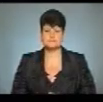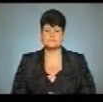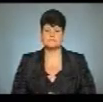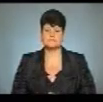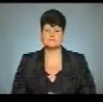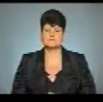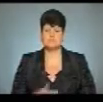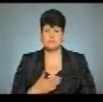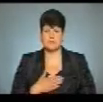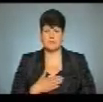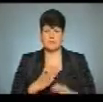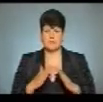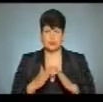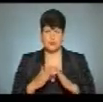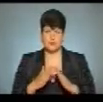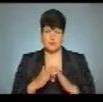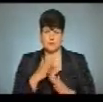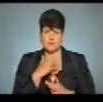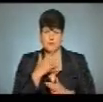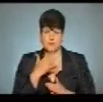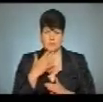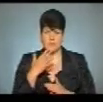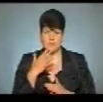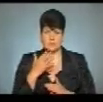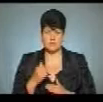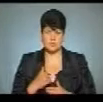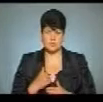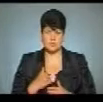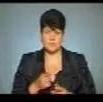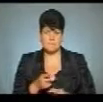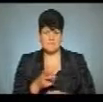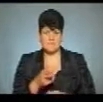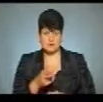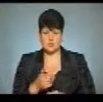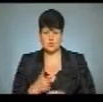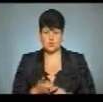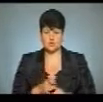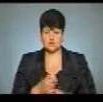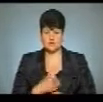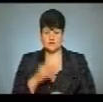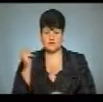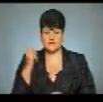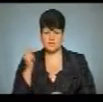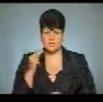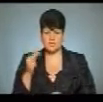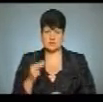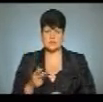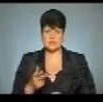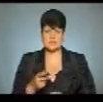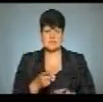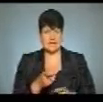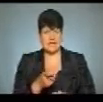У мене вдома багато військових пістолетів, а я дуже хотів навчитися, збігати